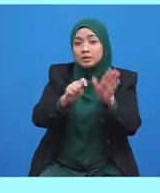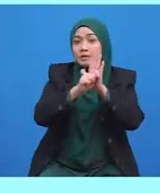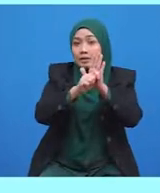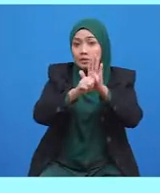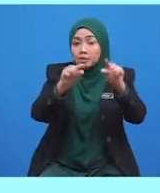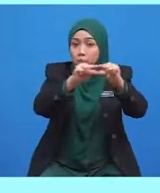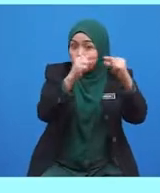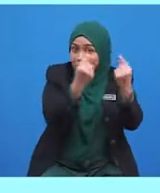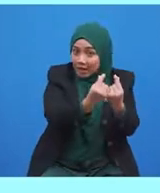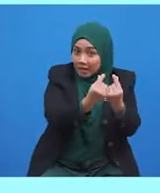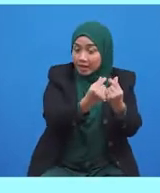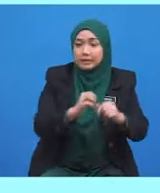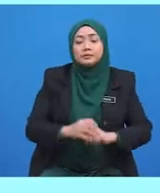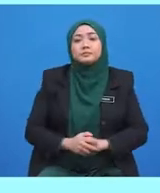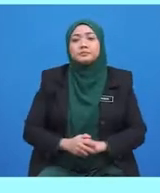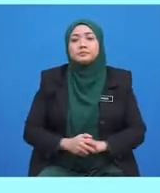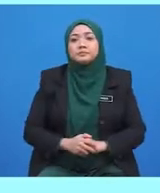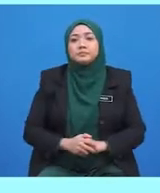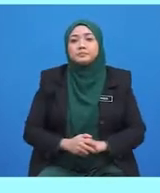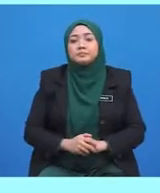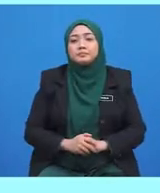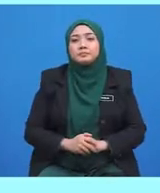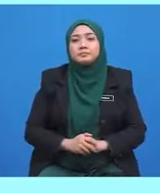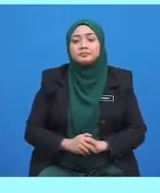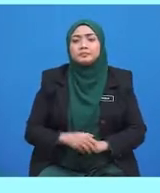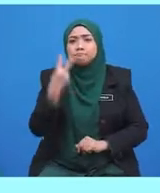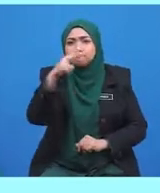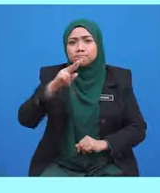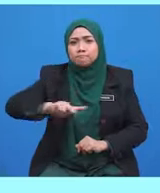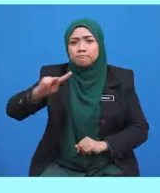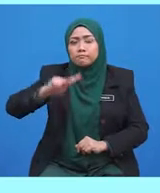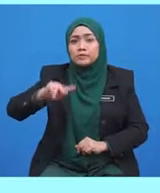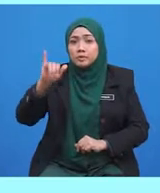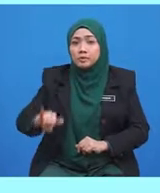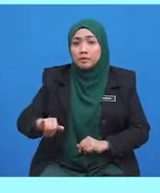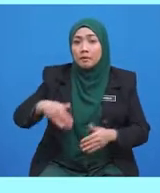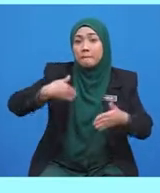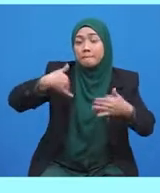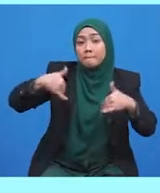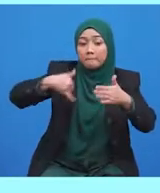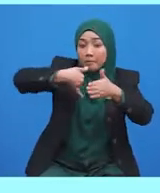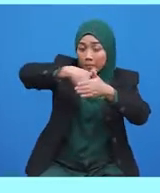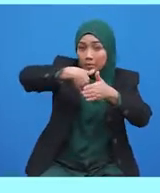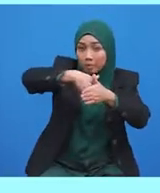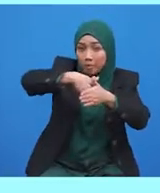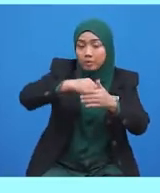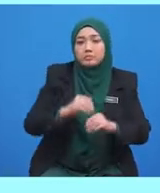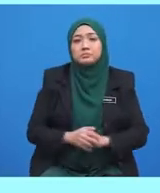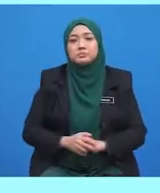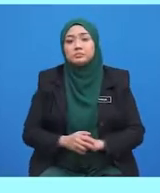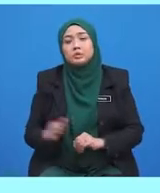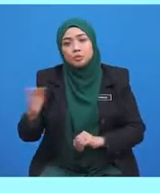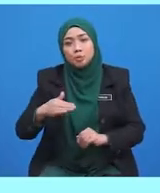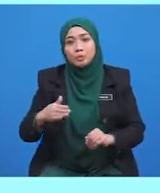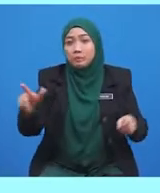gundal. Lihat pula kanak-kanak yang sedang bermain bola sepak. Ayuh,